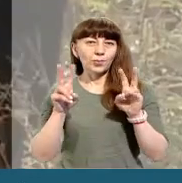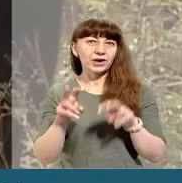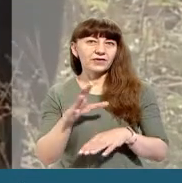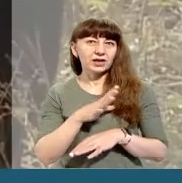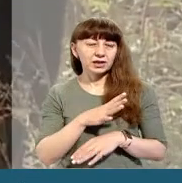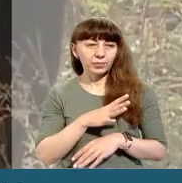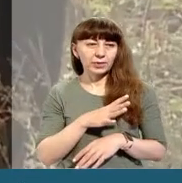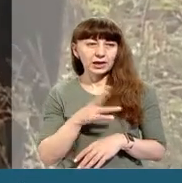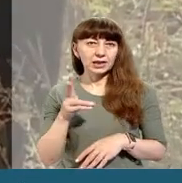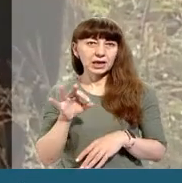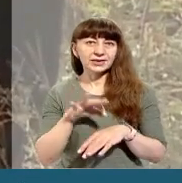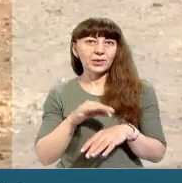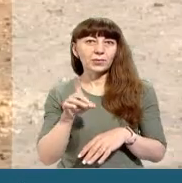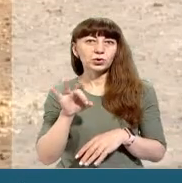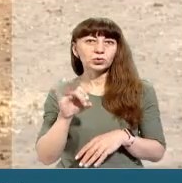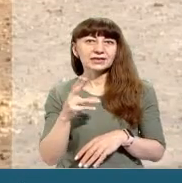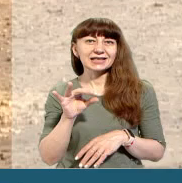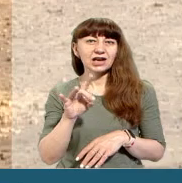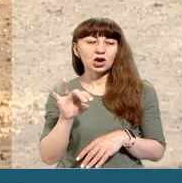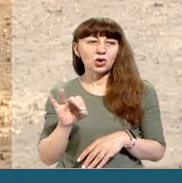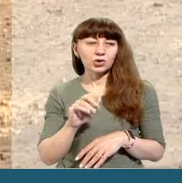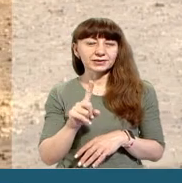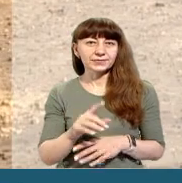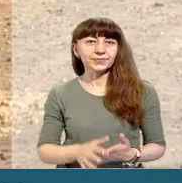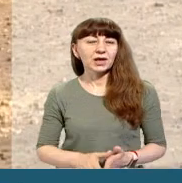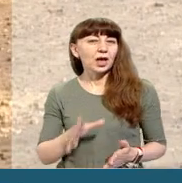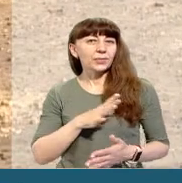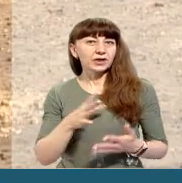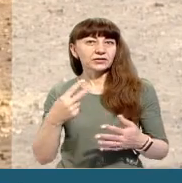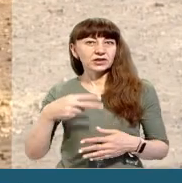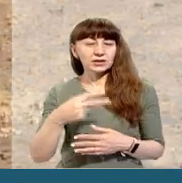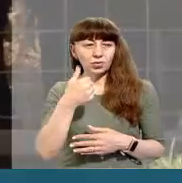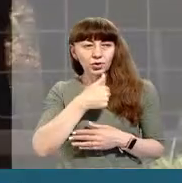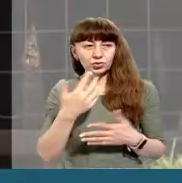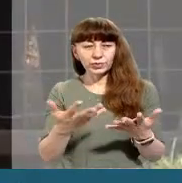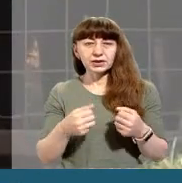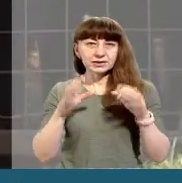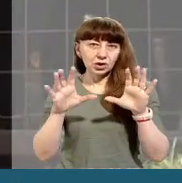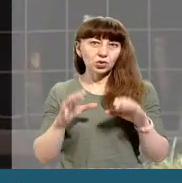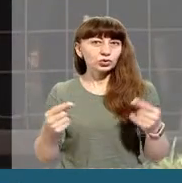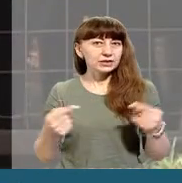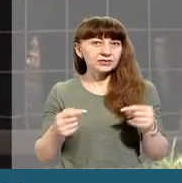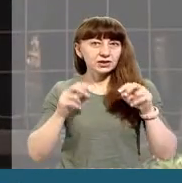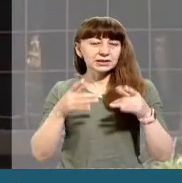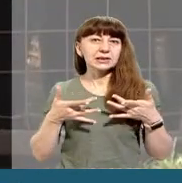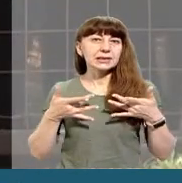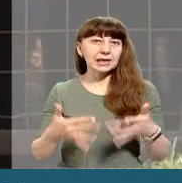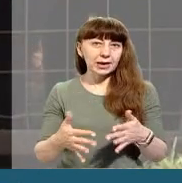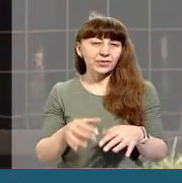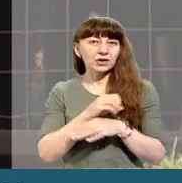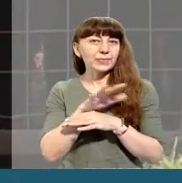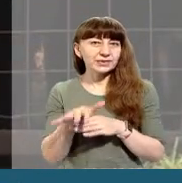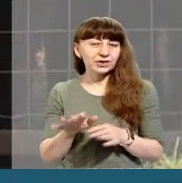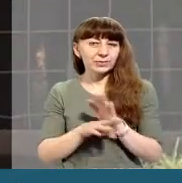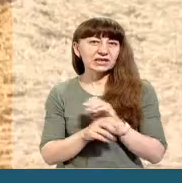қарау туралы заң қабылданған болатын. Сол заңды іске асыру үшін биыл мемлекет тарапынан 126,5 миллион теңге бөлінді. Осы орайдағы